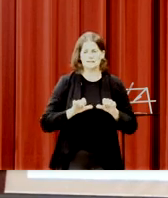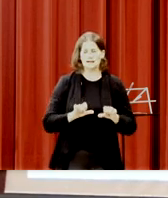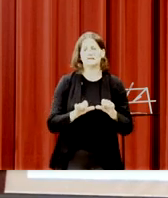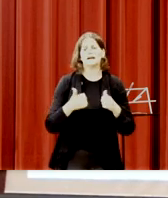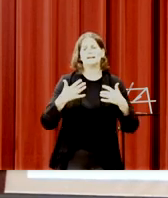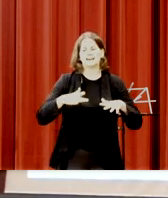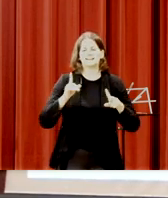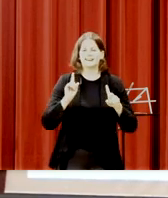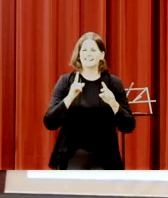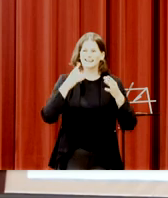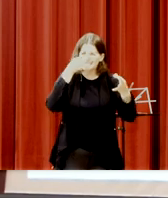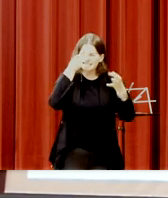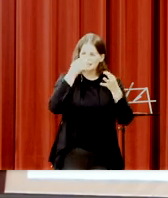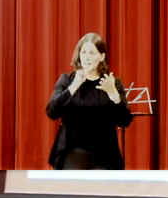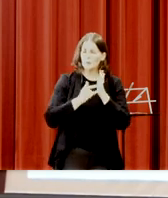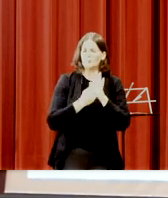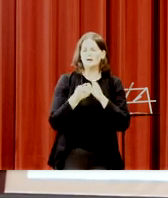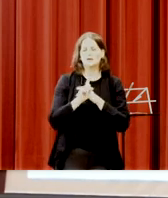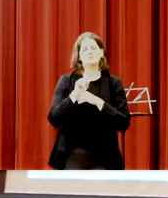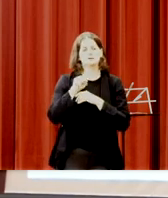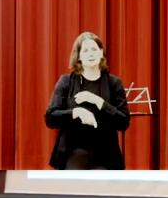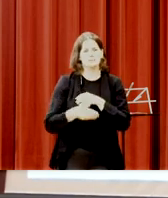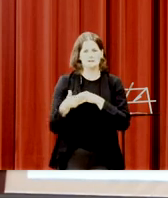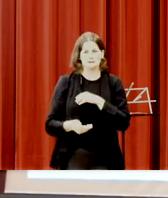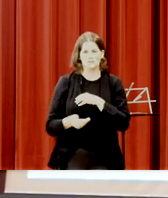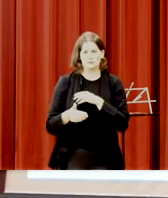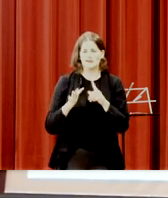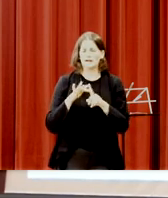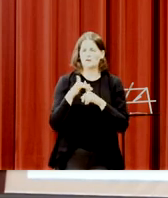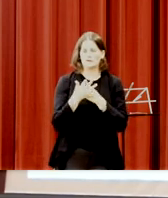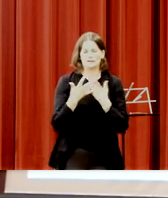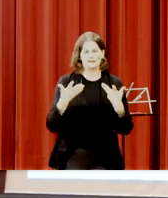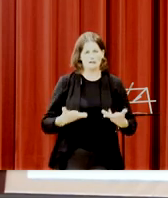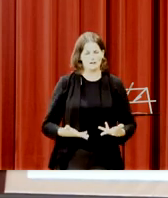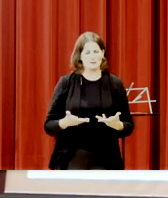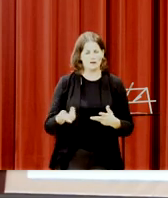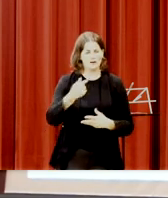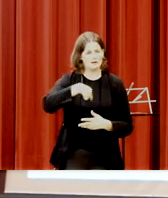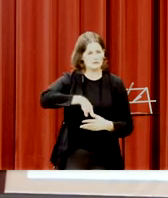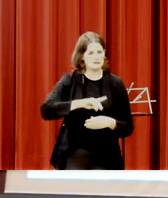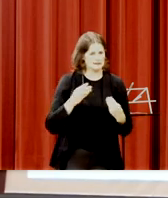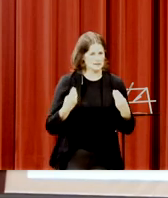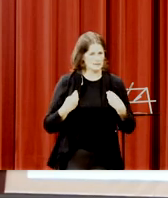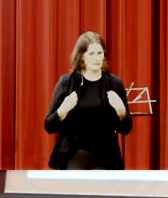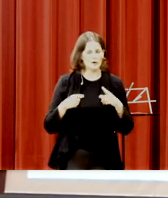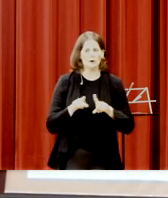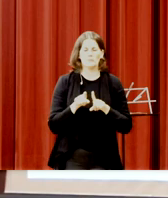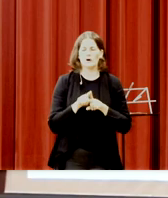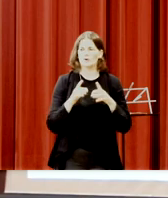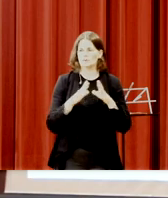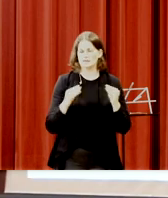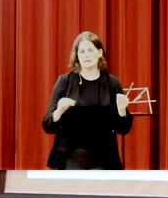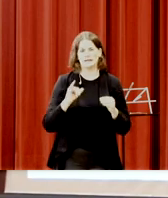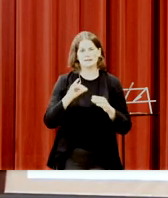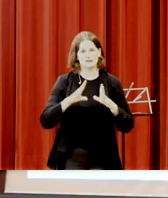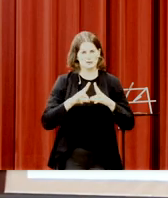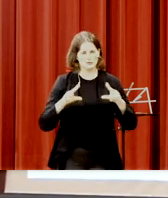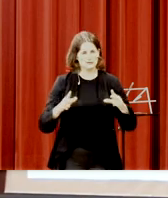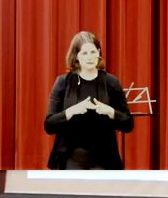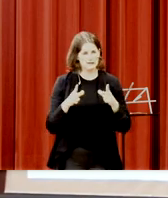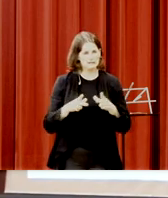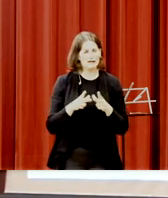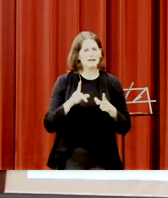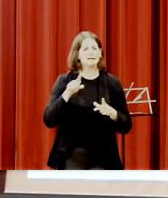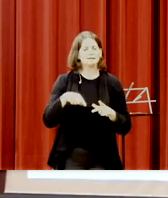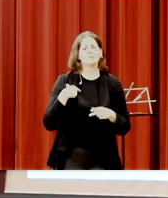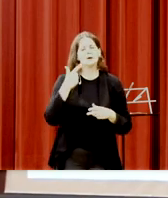universitat i com a societat destacar la voluntat de la redacció i aprovació, si escau, d'un protocol de prevenció i